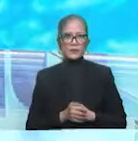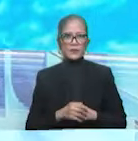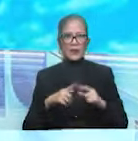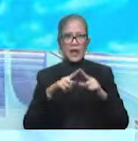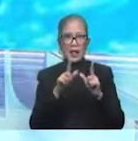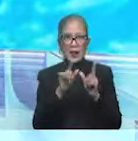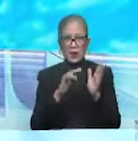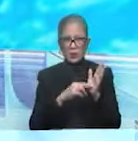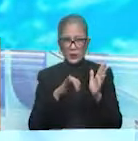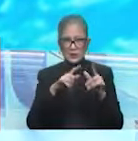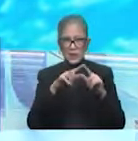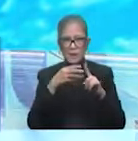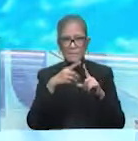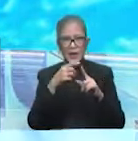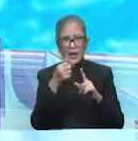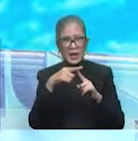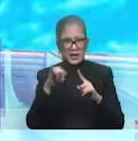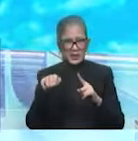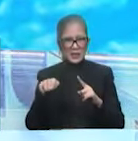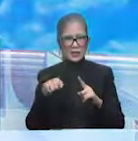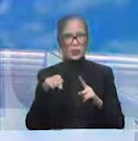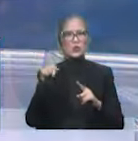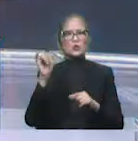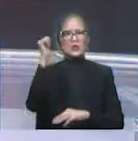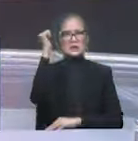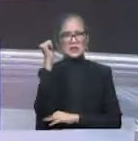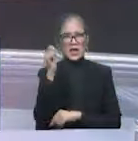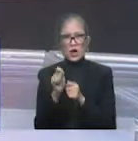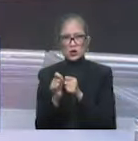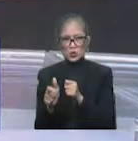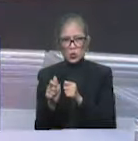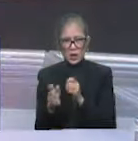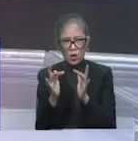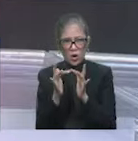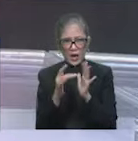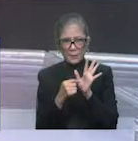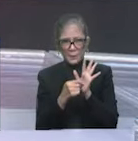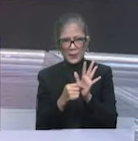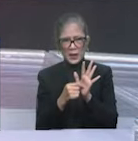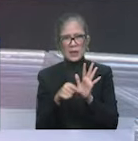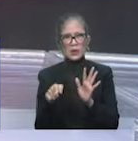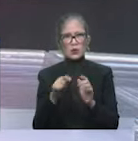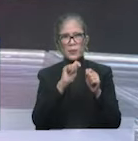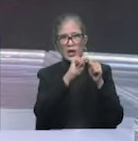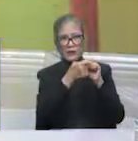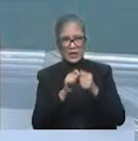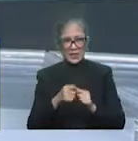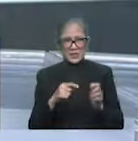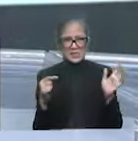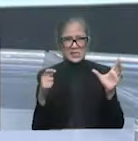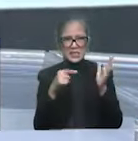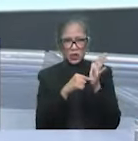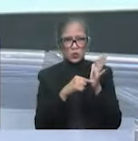Informasi berikutnya pemirsa, Alwin Jabar Tikimas tersangka judi online punya peran besar memfilter dan memverifikasi situs judi